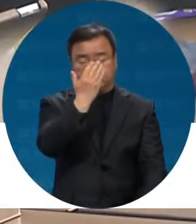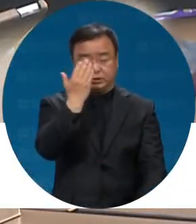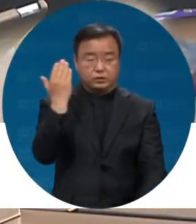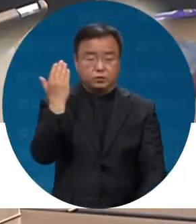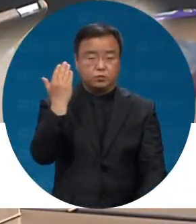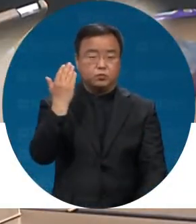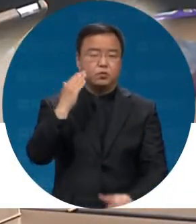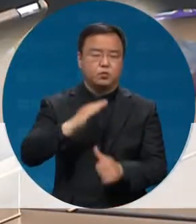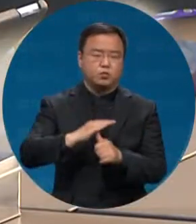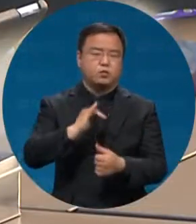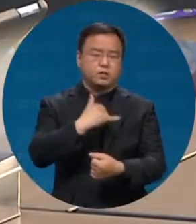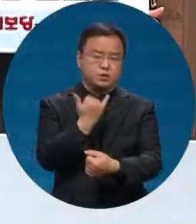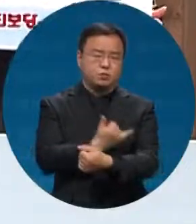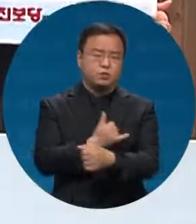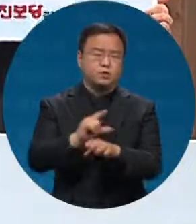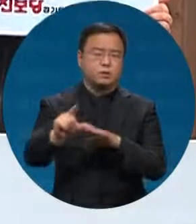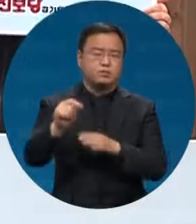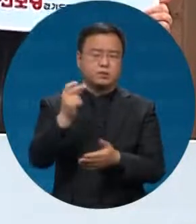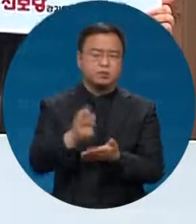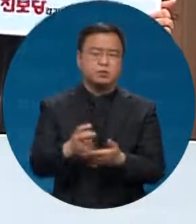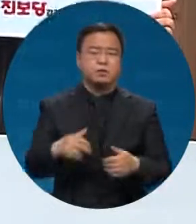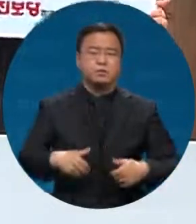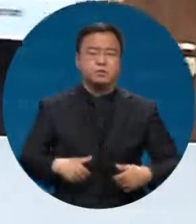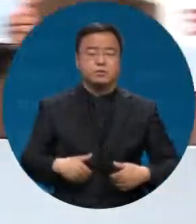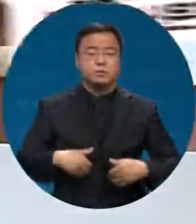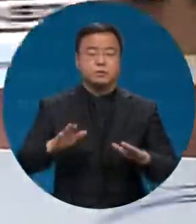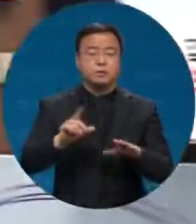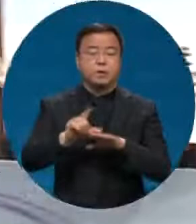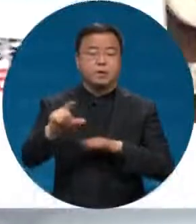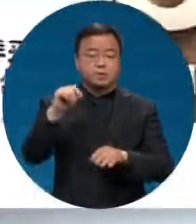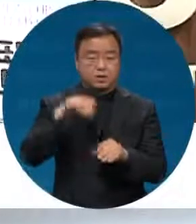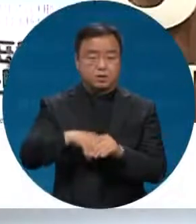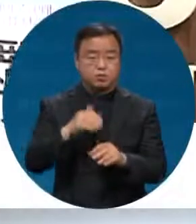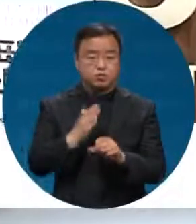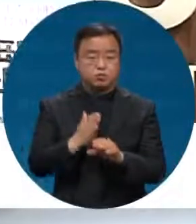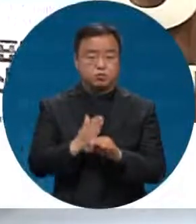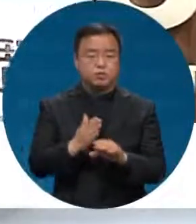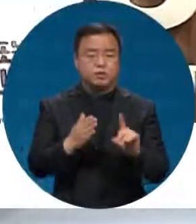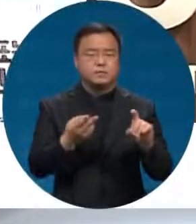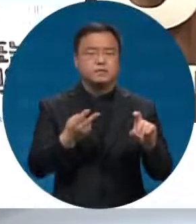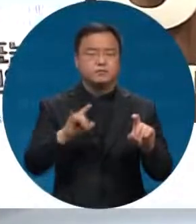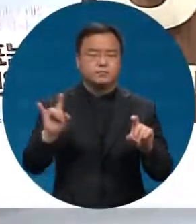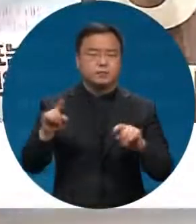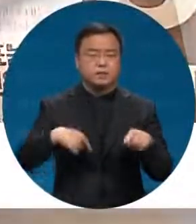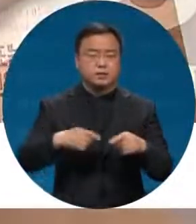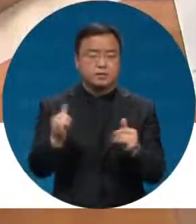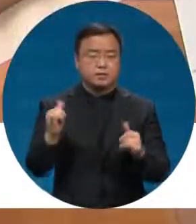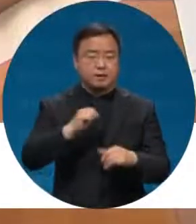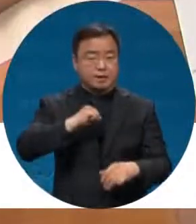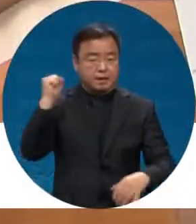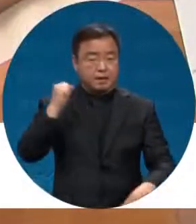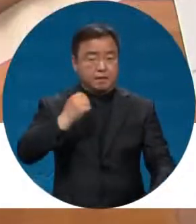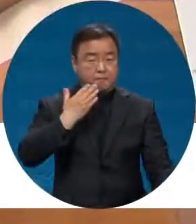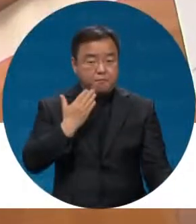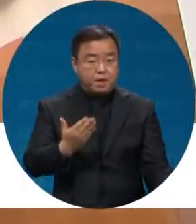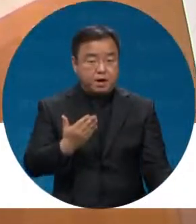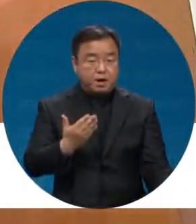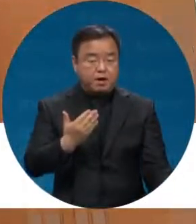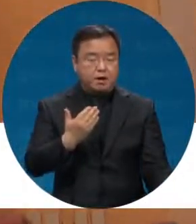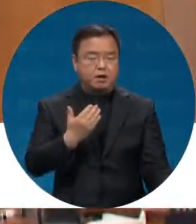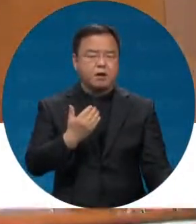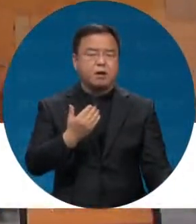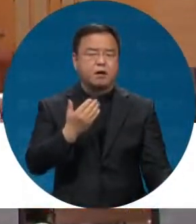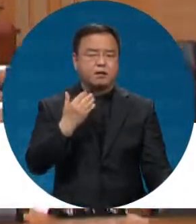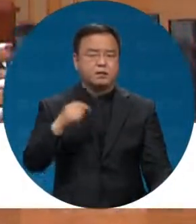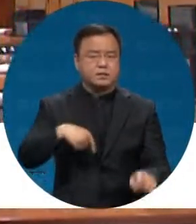조례가 필요하다. 이번 지방선거에서 10대 정치인들이 현실적으로 당선을 노려볼 만한 지방 비례대표